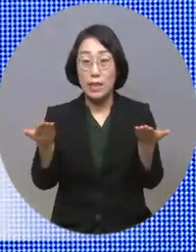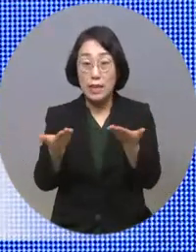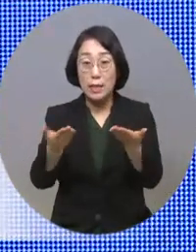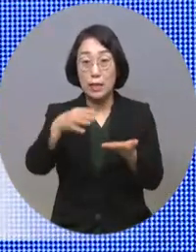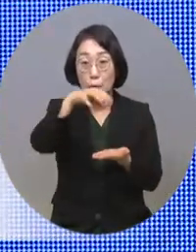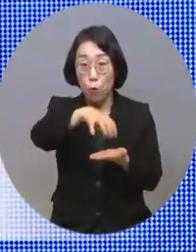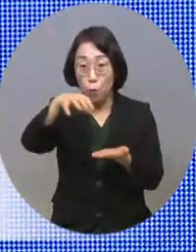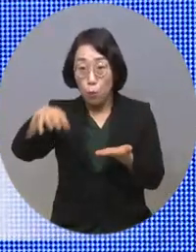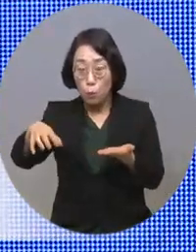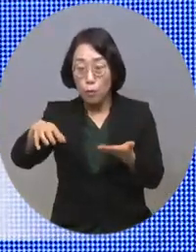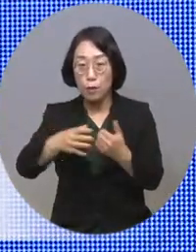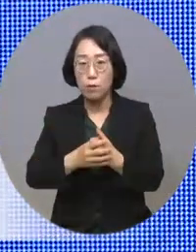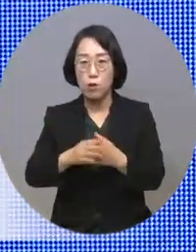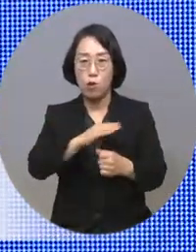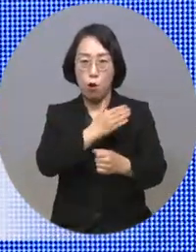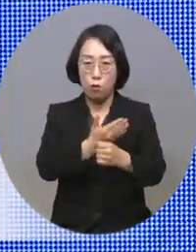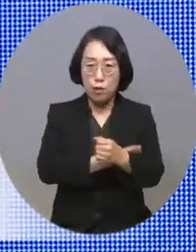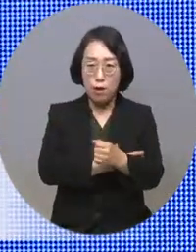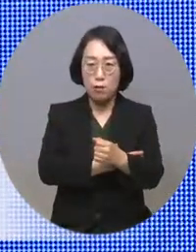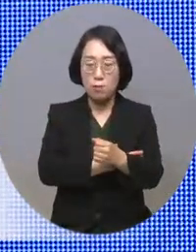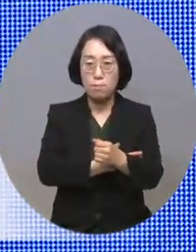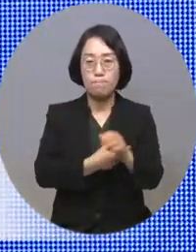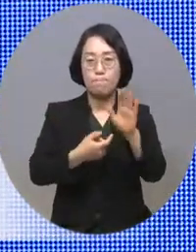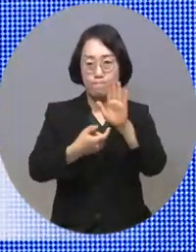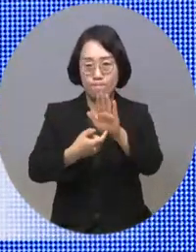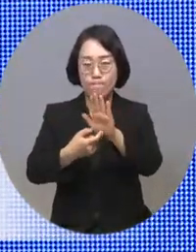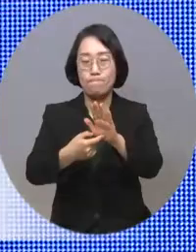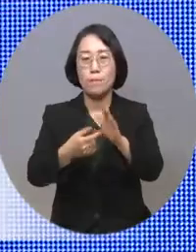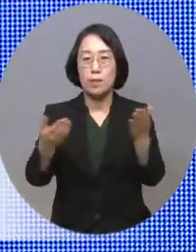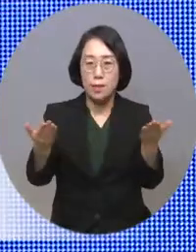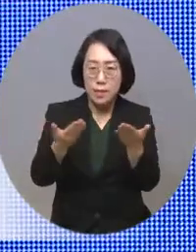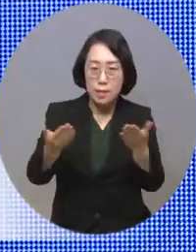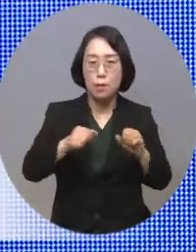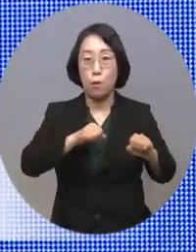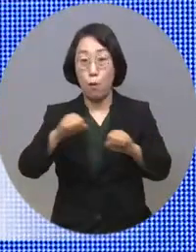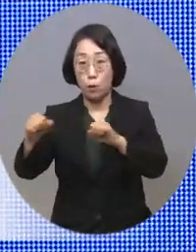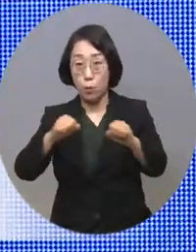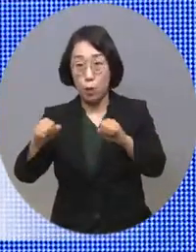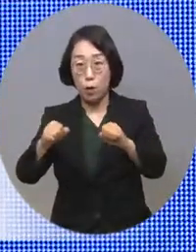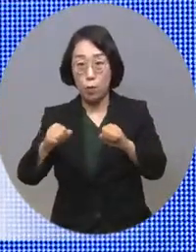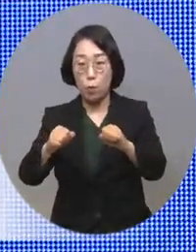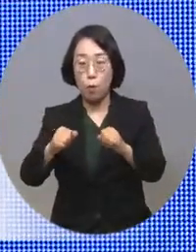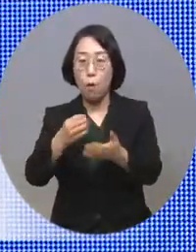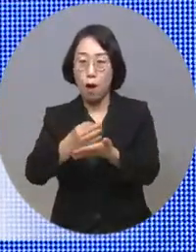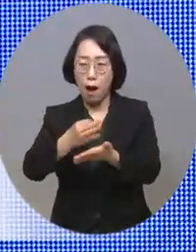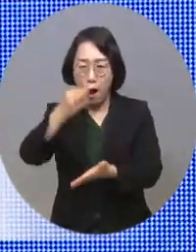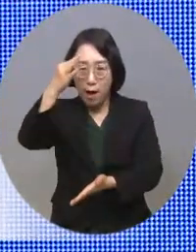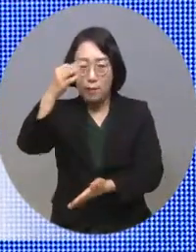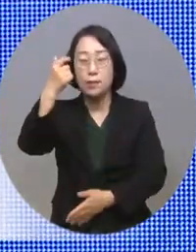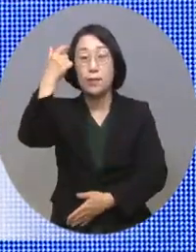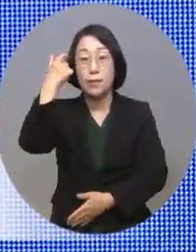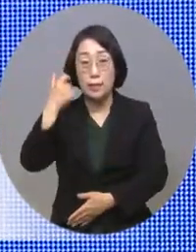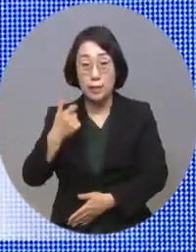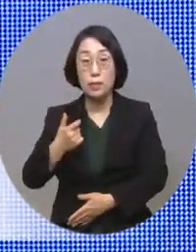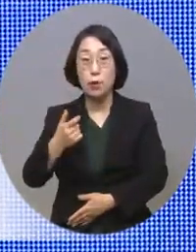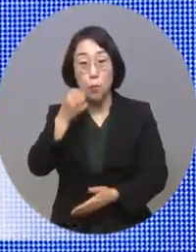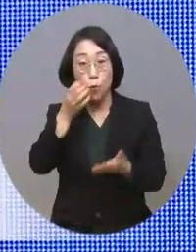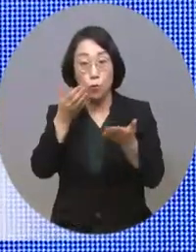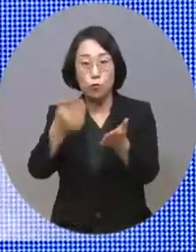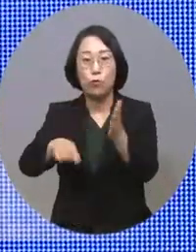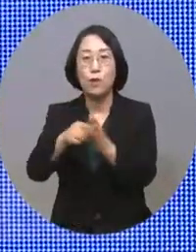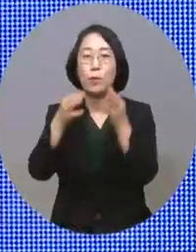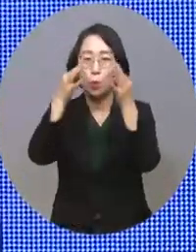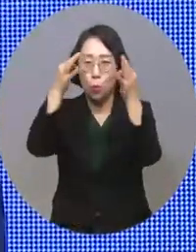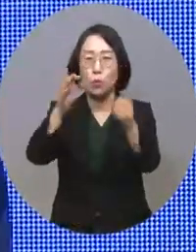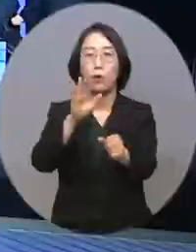운동장에서 역량을 펼치고 노동의 가치가 인정될 수 있도록 정부도 꾸준히